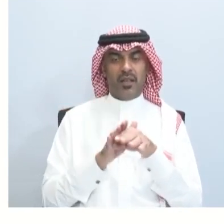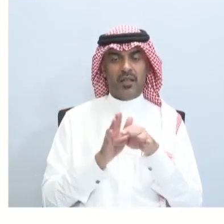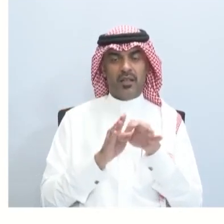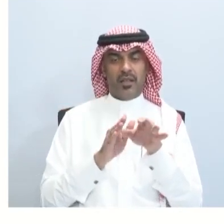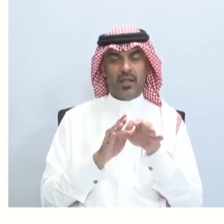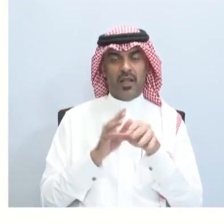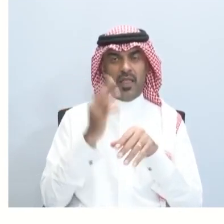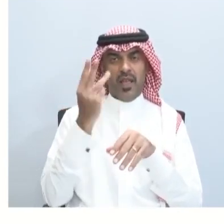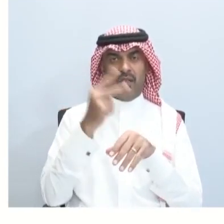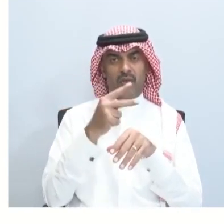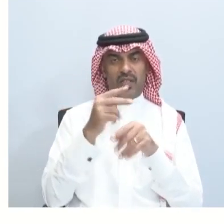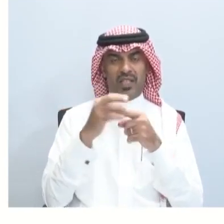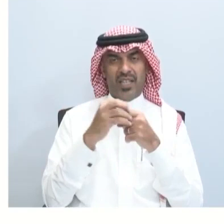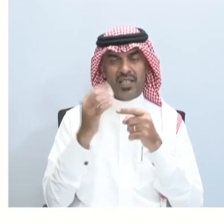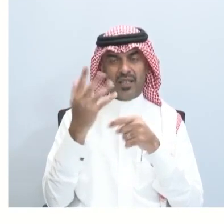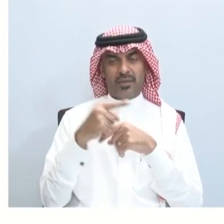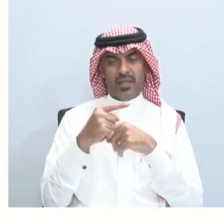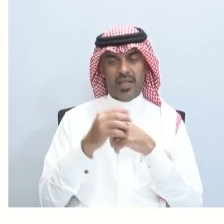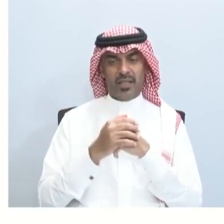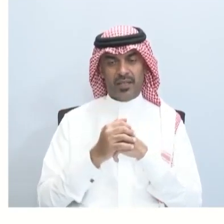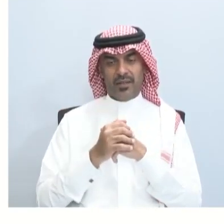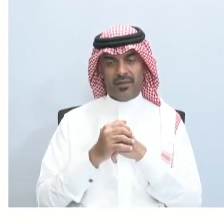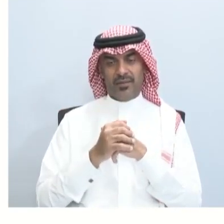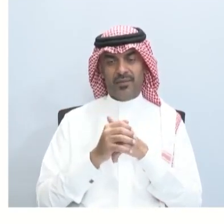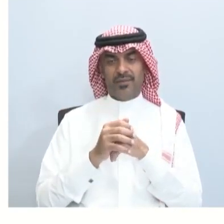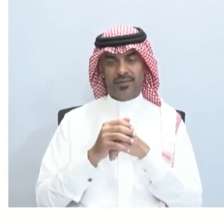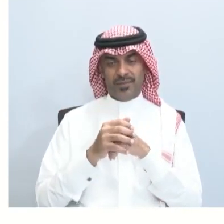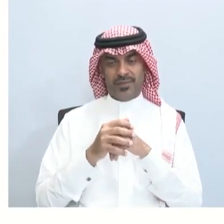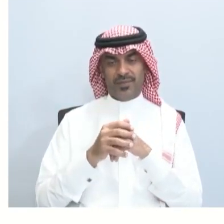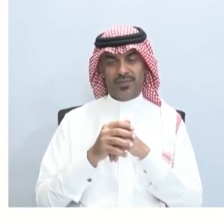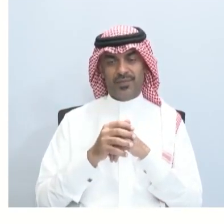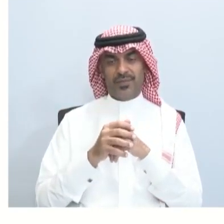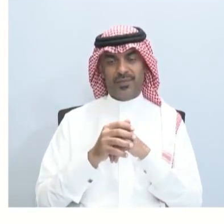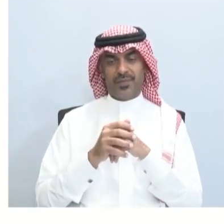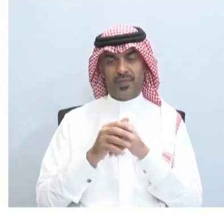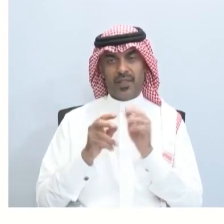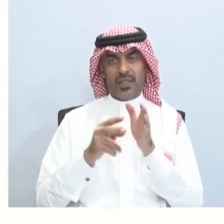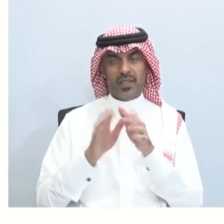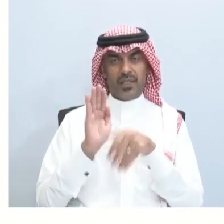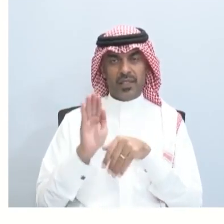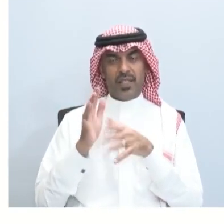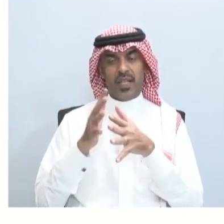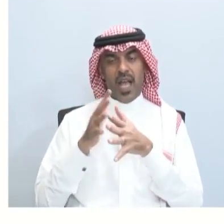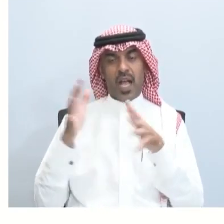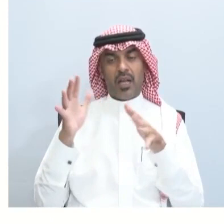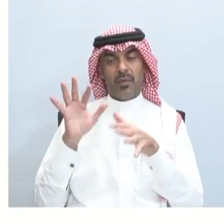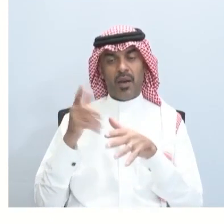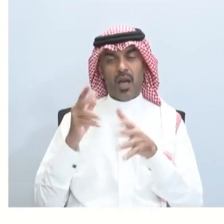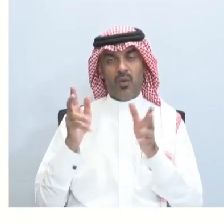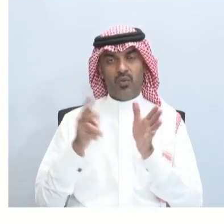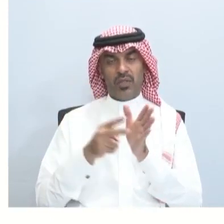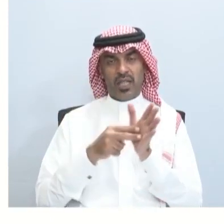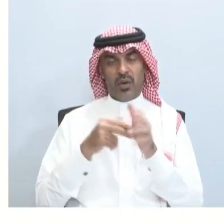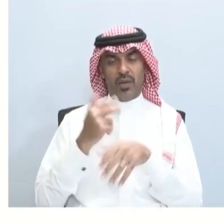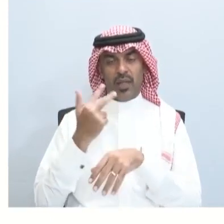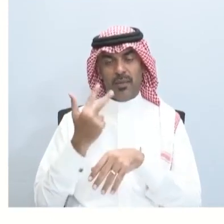او تساوي 23 ناقص خمسه عشر نعم اذا سوف تصبح سين اكبر من او تساوي ثمانيه